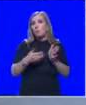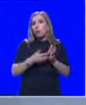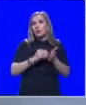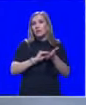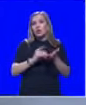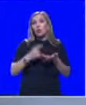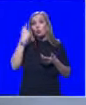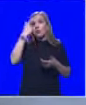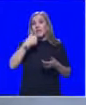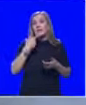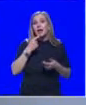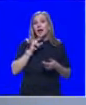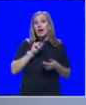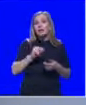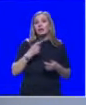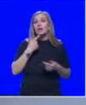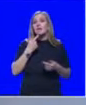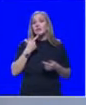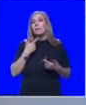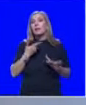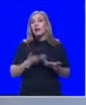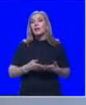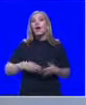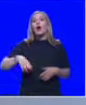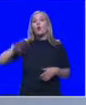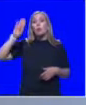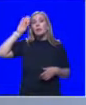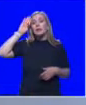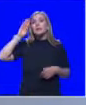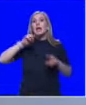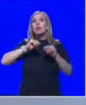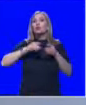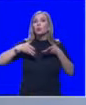кои лица споменаваш. Вътре са споменати имената на командира на сухопътни войски